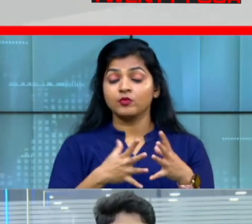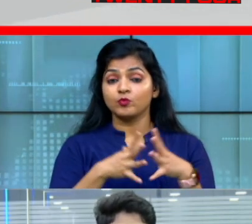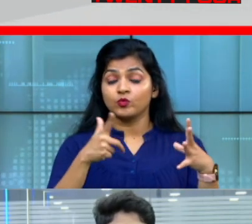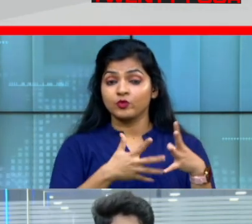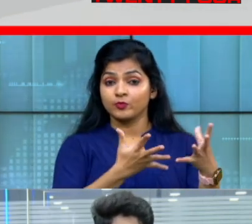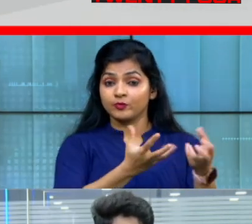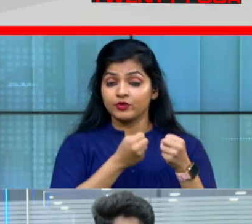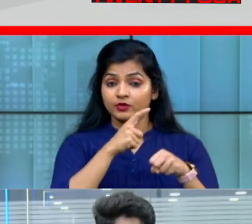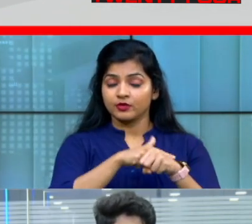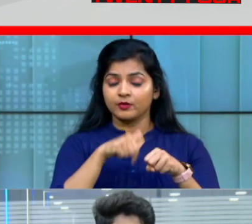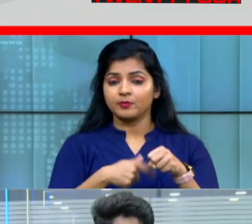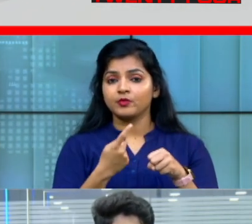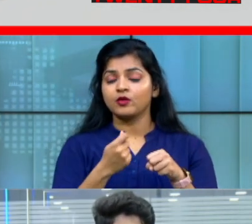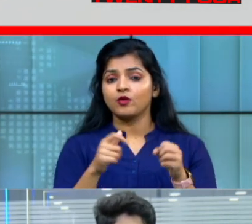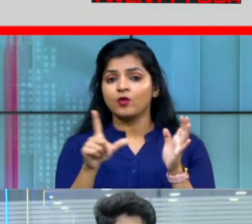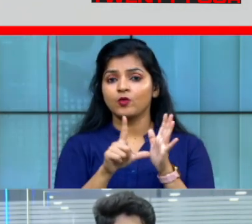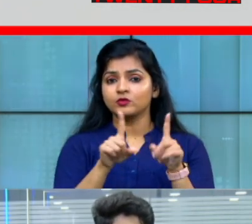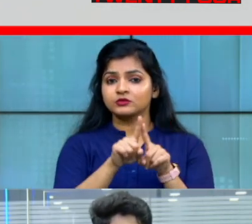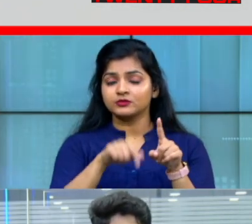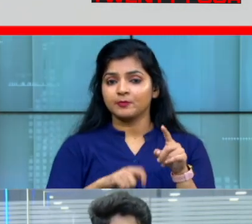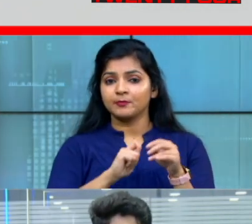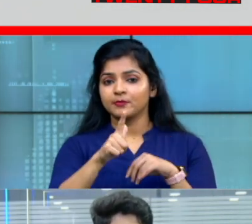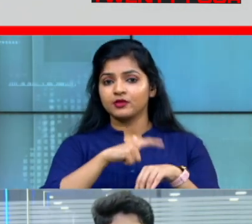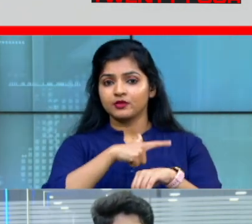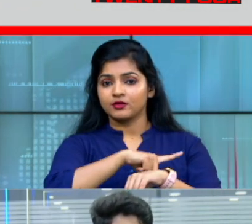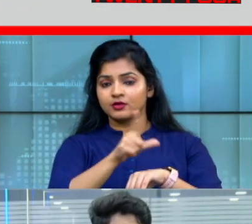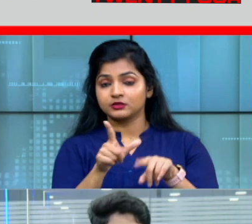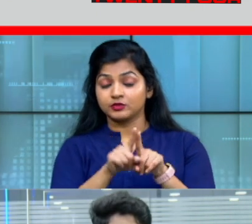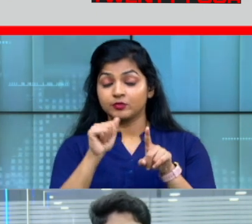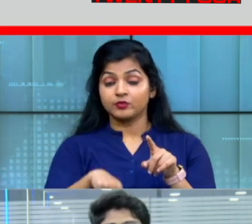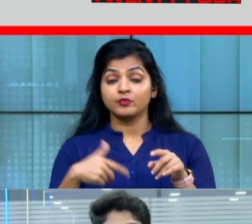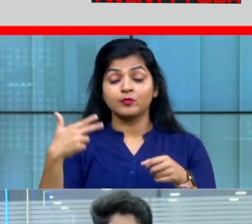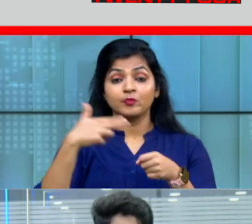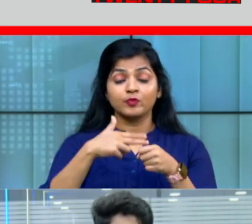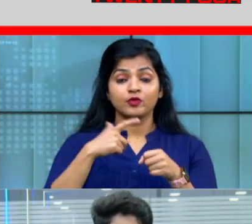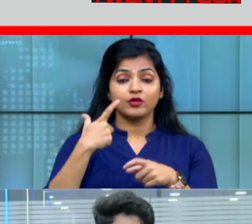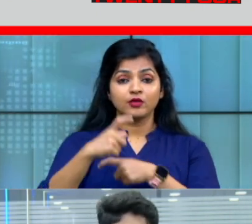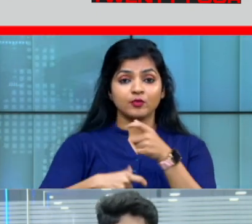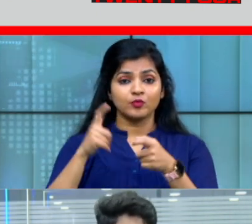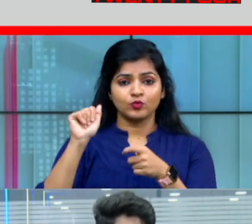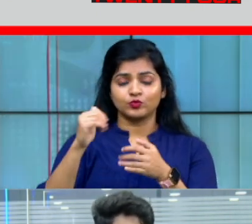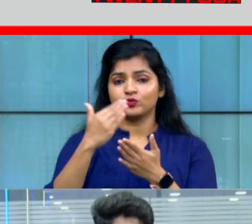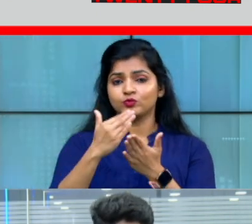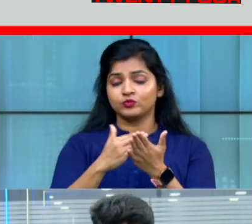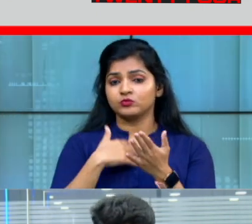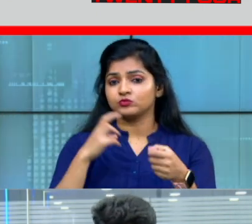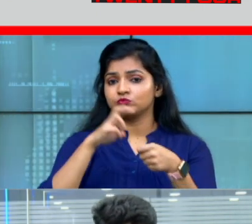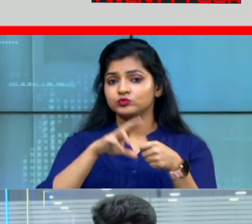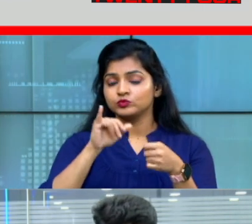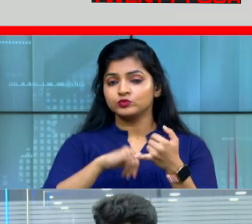ആയിട്ടാണ് ഇത്തരത്തിൽ ഡീസൽ വാങ്ങുന്നത്. അതുമായി ബന്ധപ്പെട്ട എണ്ണ കമ്പനികളുടെ അക്കാര്യത്തിൽ ഇടപെടാൻ മുതിരുന്നില്ല എന്ന സമീപനമാണ് സുപ്രീം